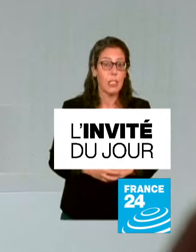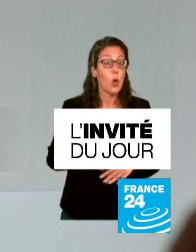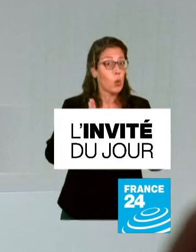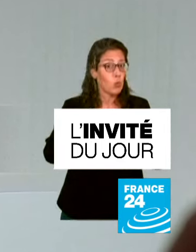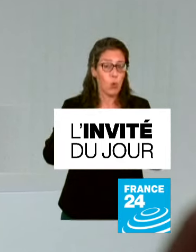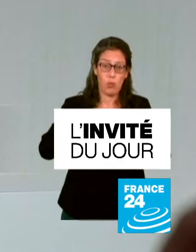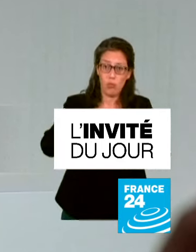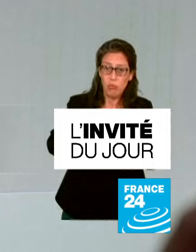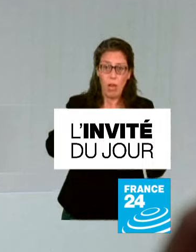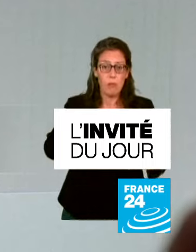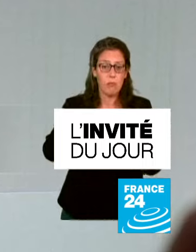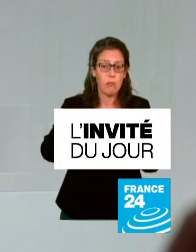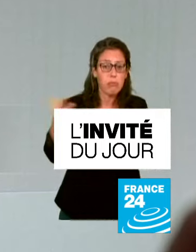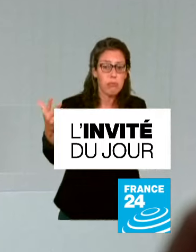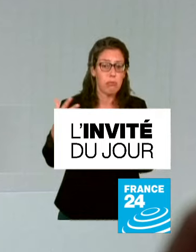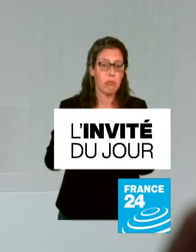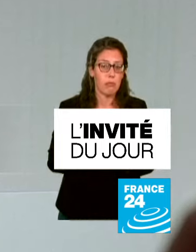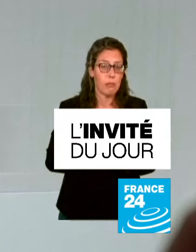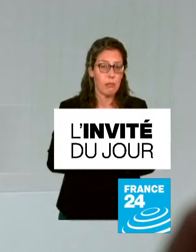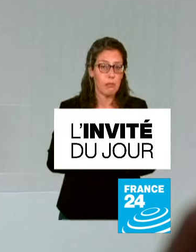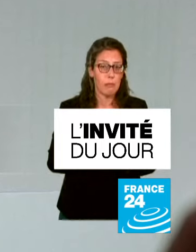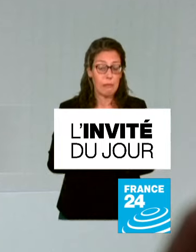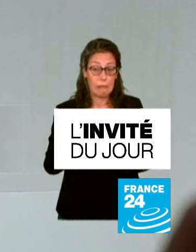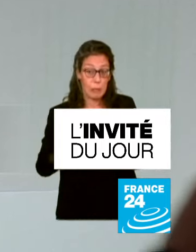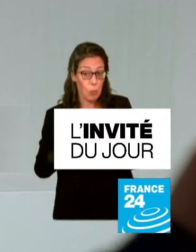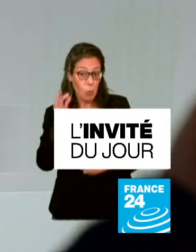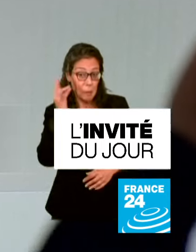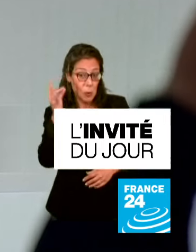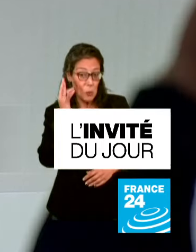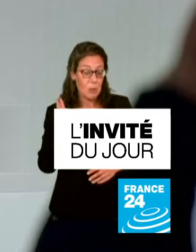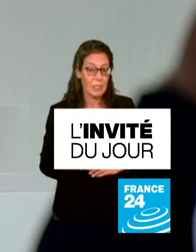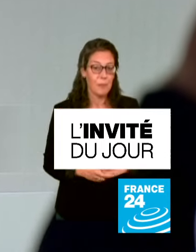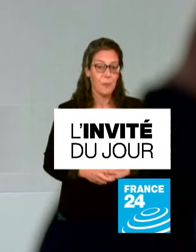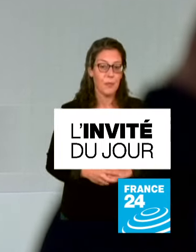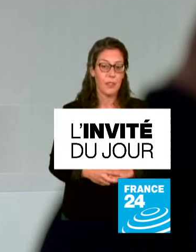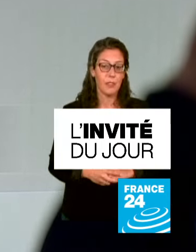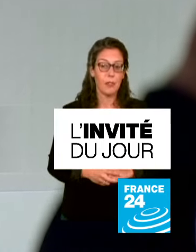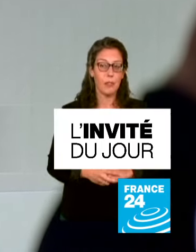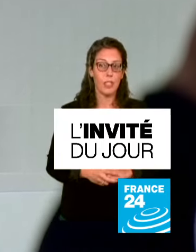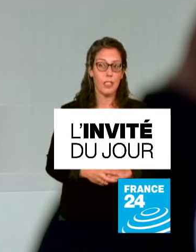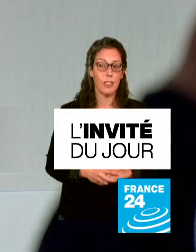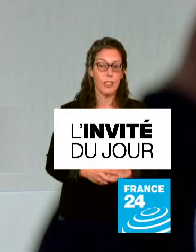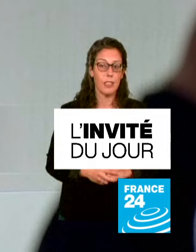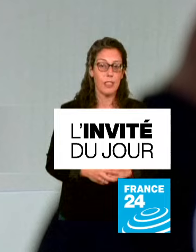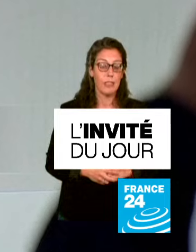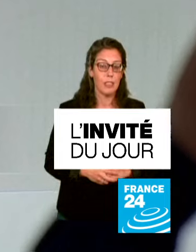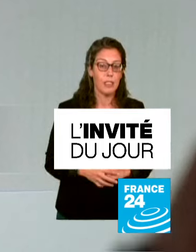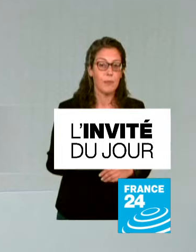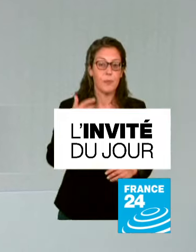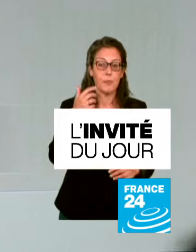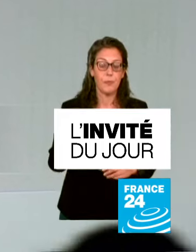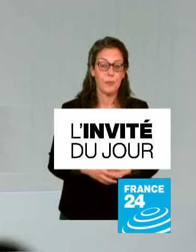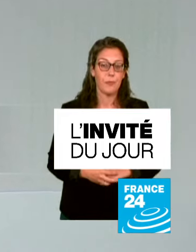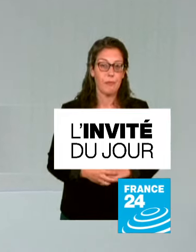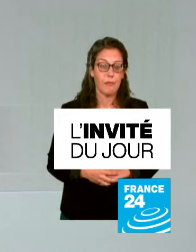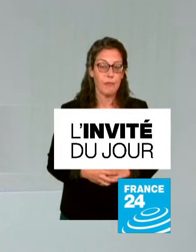aimé Emmanuel Macron. Et du coup, on se dit, s'il fait cette dissolution, c'est pour dire on va incarner une nouvelle dynamique, on va soulever